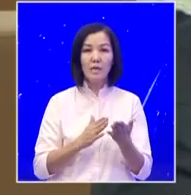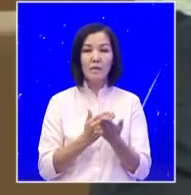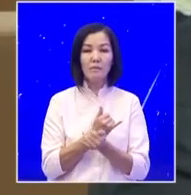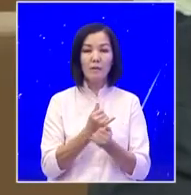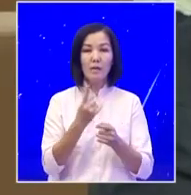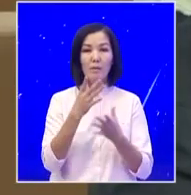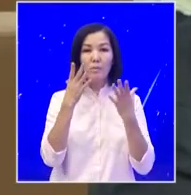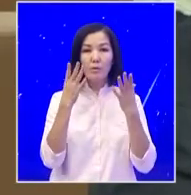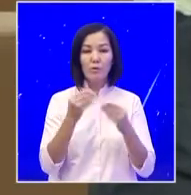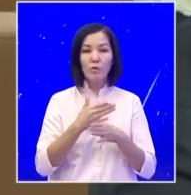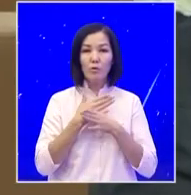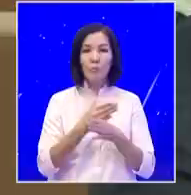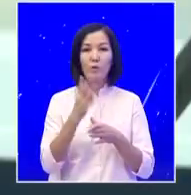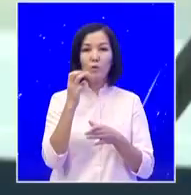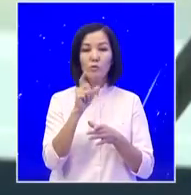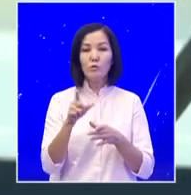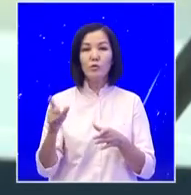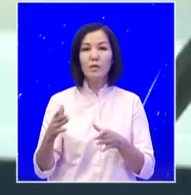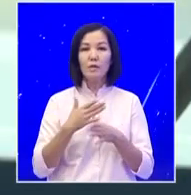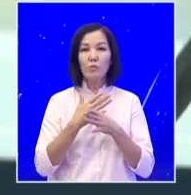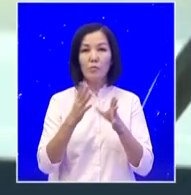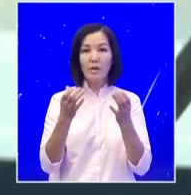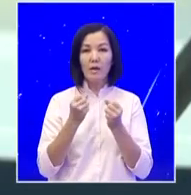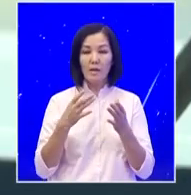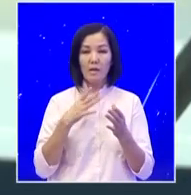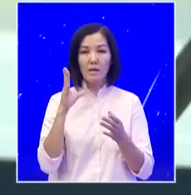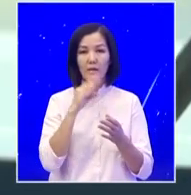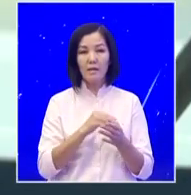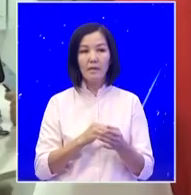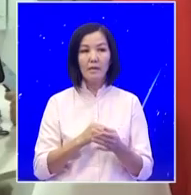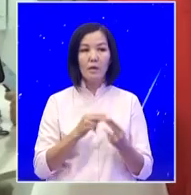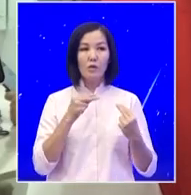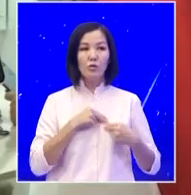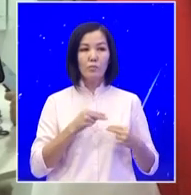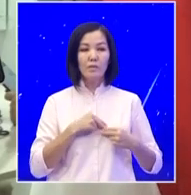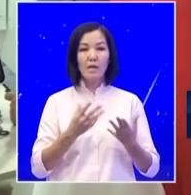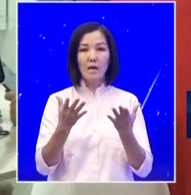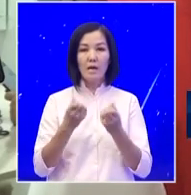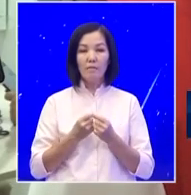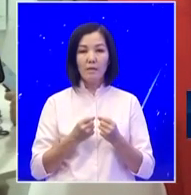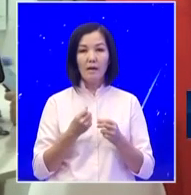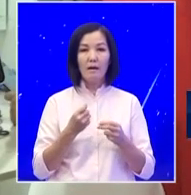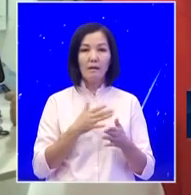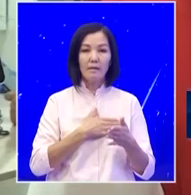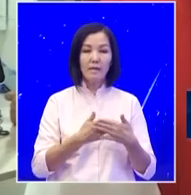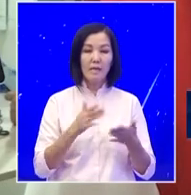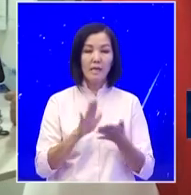жас мамандардың көмегімен 300 адамға көмек көрсетілуде. Жұмысқа қабылданған еріктілер өте сондай